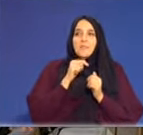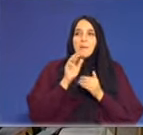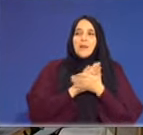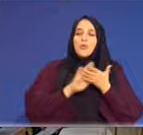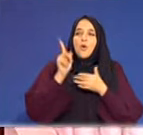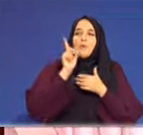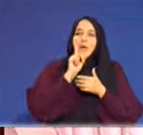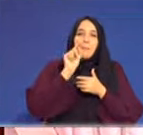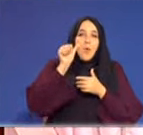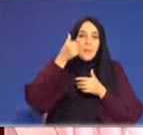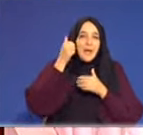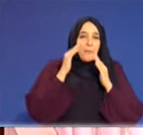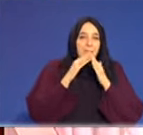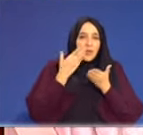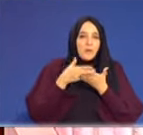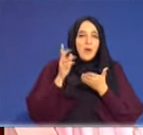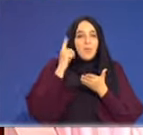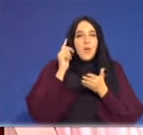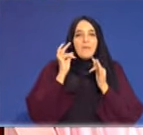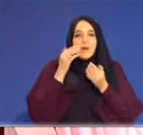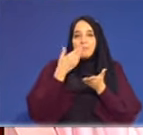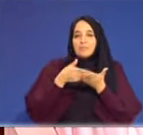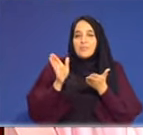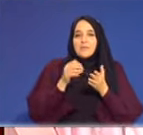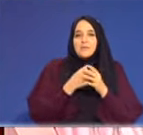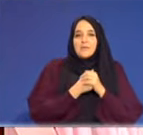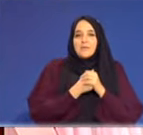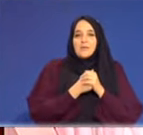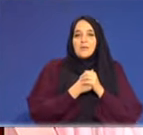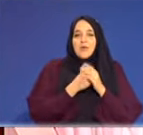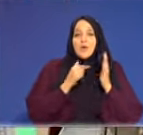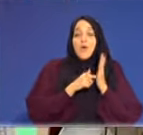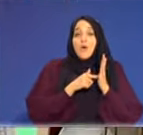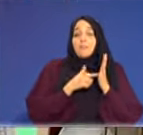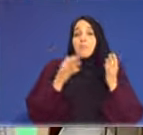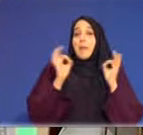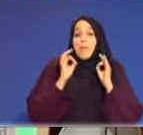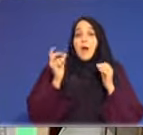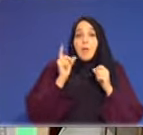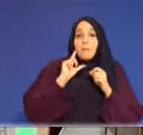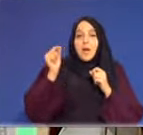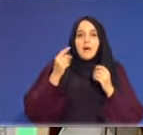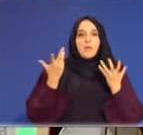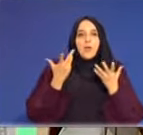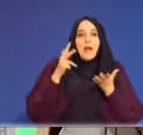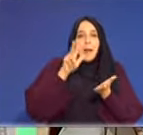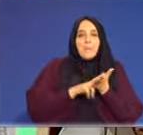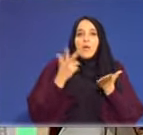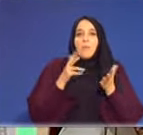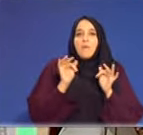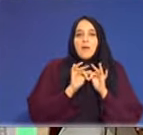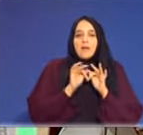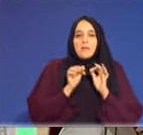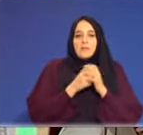دكتور، بالنسبة لحالات الطرد هذه خاصة كي يكون الزوج ما عندوش وين يروح وتنفذ مثلا، ماذا يفعل؟